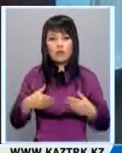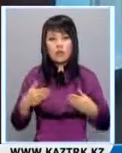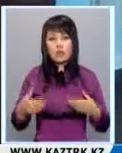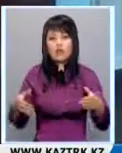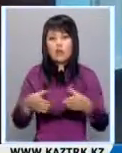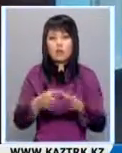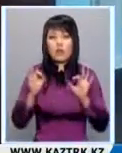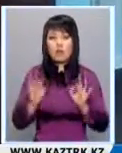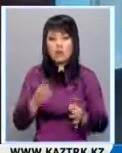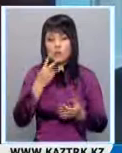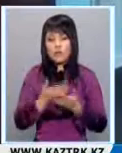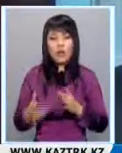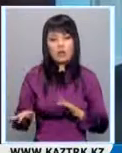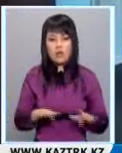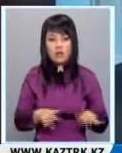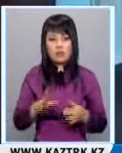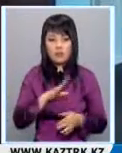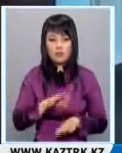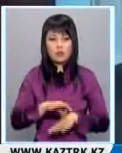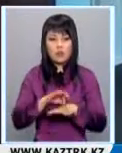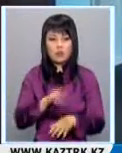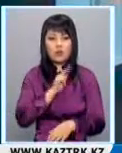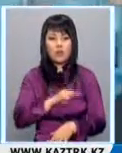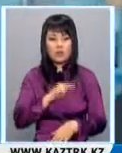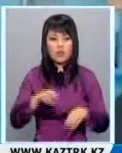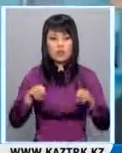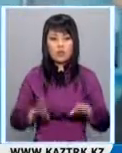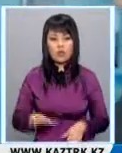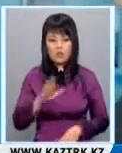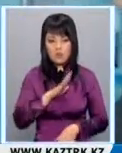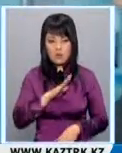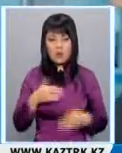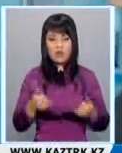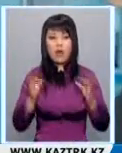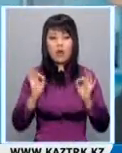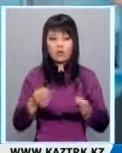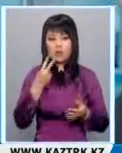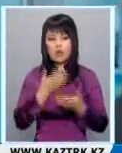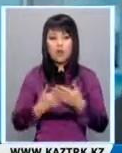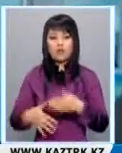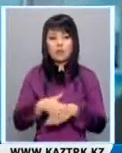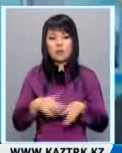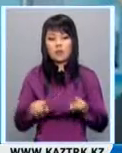әділет кеңес береді акциясы арқылы өзінің біраз көкейтесті мәселелерін де шешті. Әділет береді акциясы жылдан